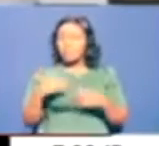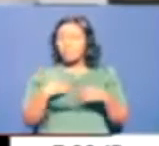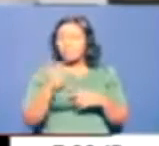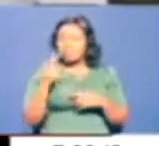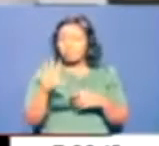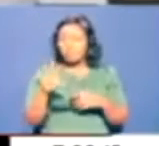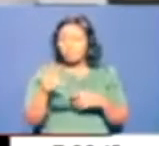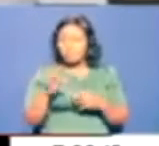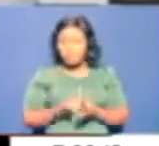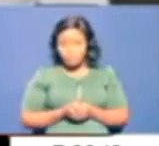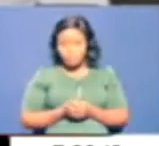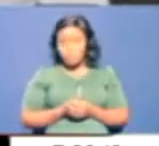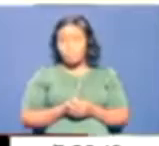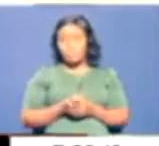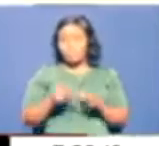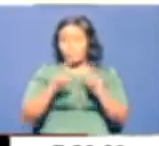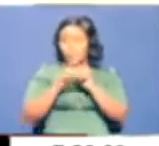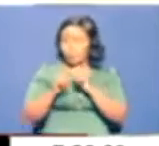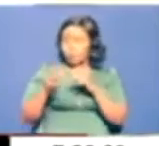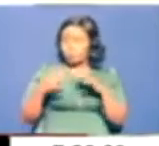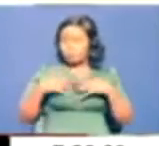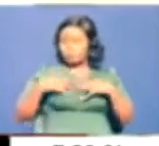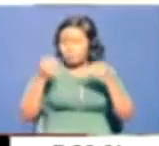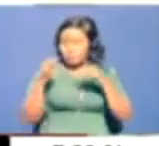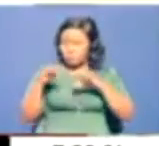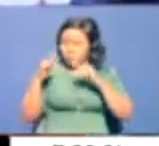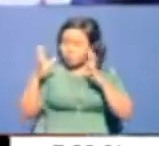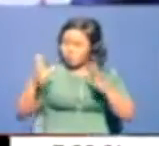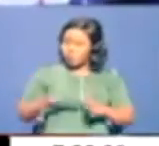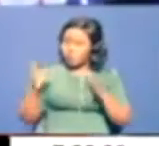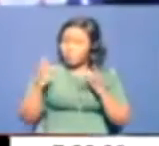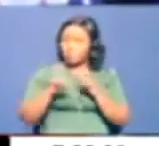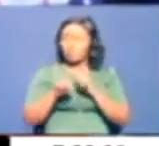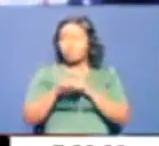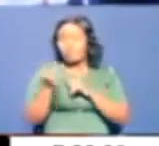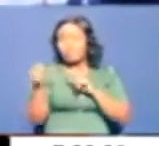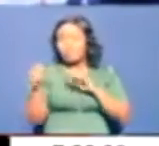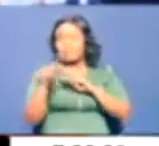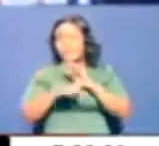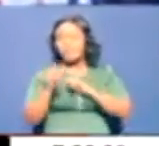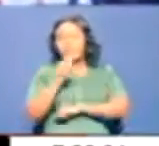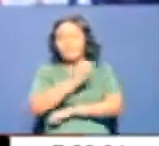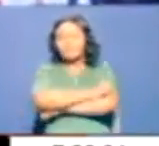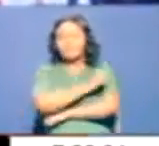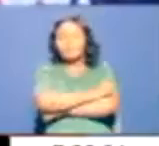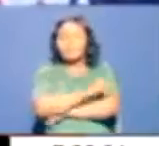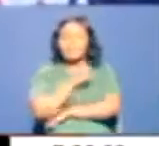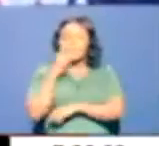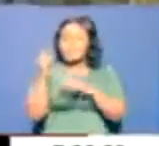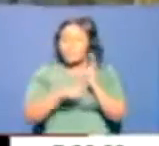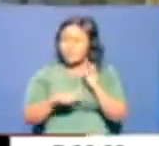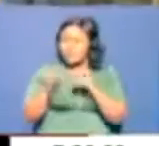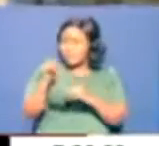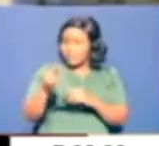Bashir Isaac, mkuu wa idara ya afya kwa jamii katika wizara ya afya na mkurugenzi wa elimu ya msingi Nerea Olik, walitaja minyoo kuwa tatizo kubwa